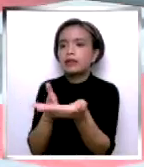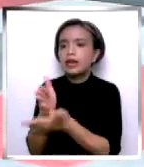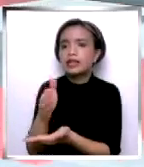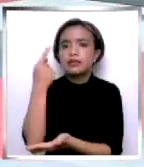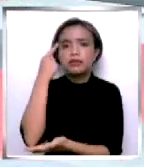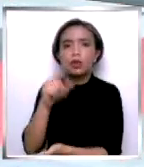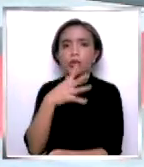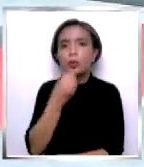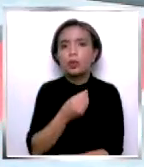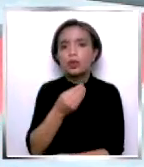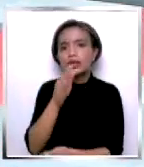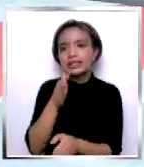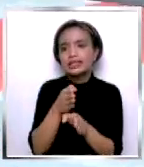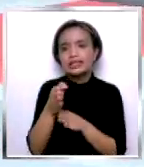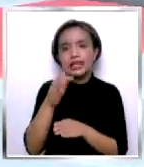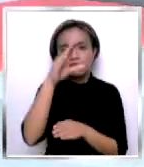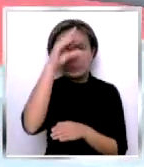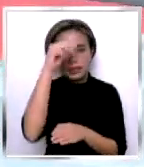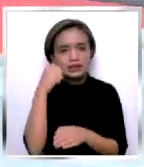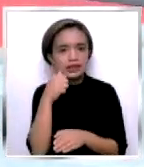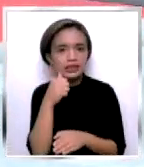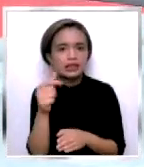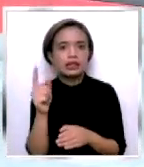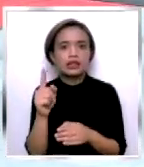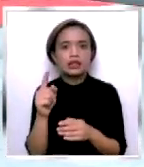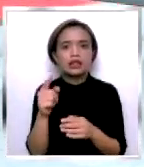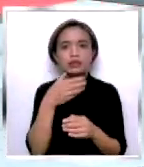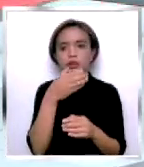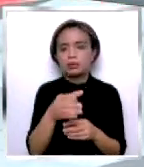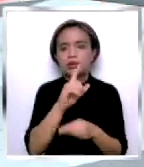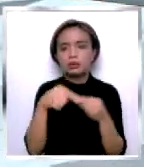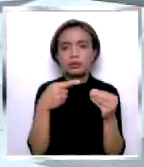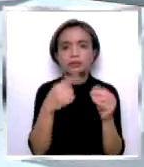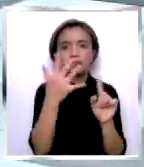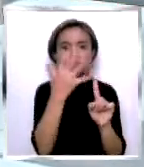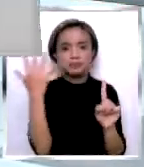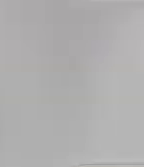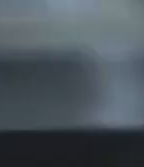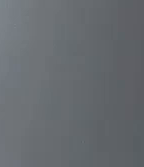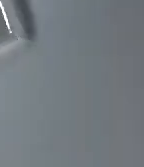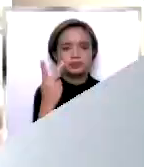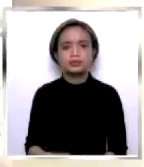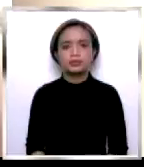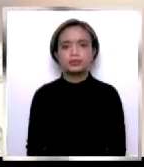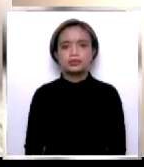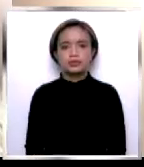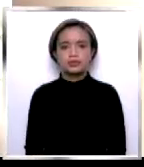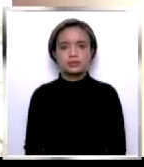heterosexual na magkomento sa mga issue ng LGBT. At nakatutok si Maki Pulido.